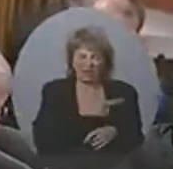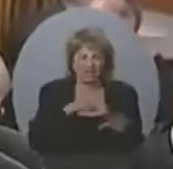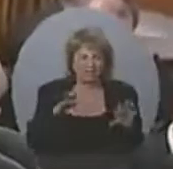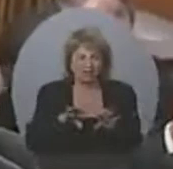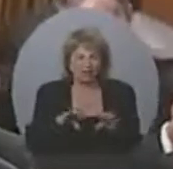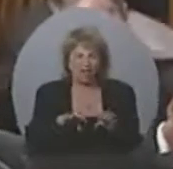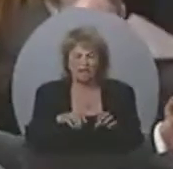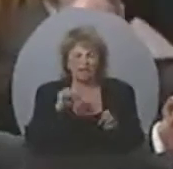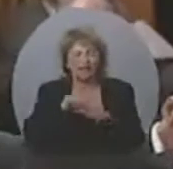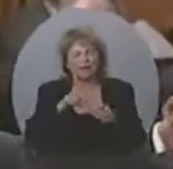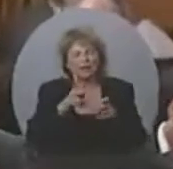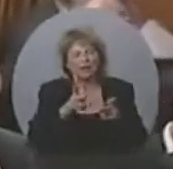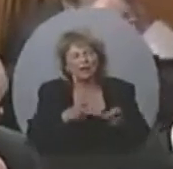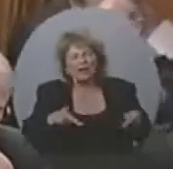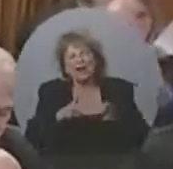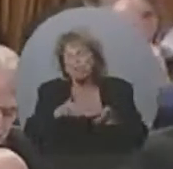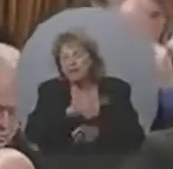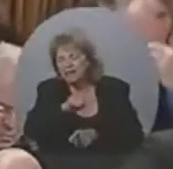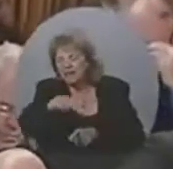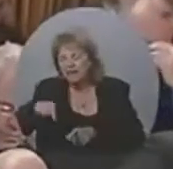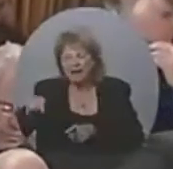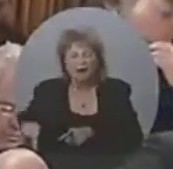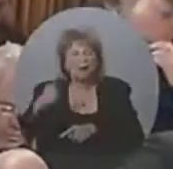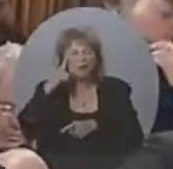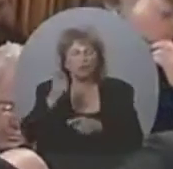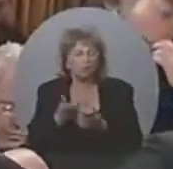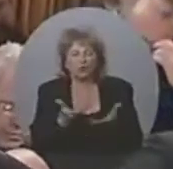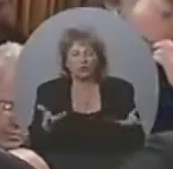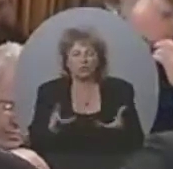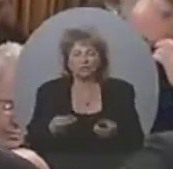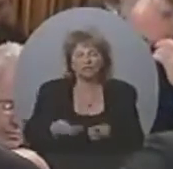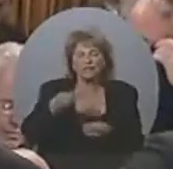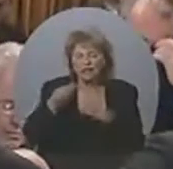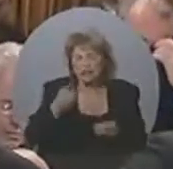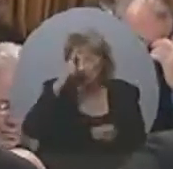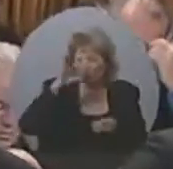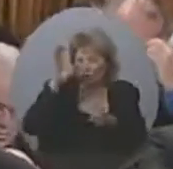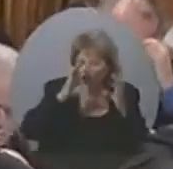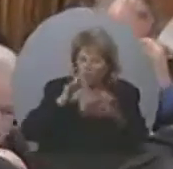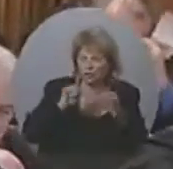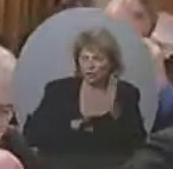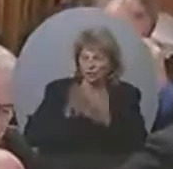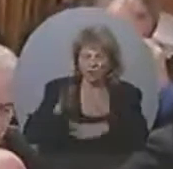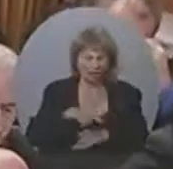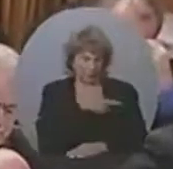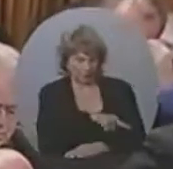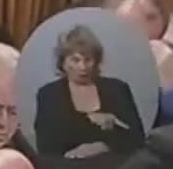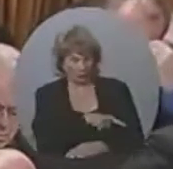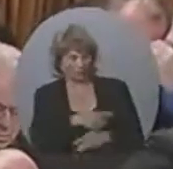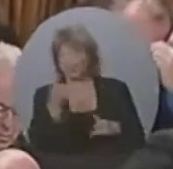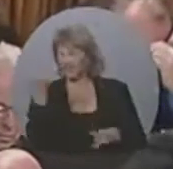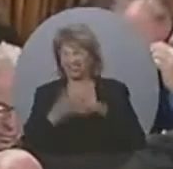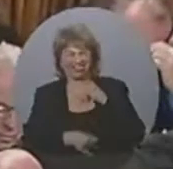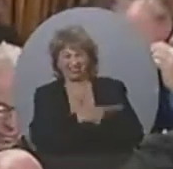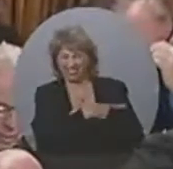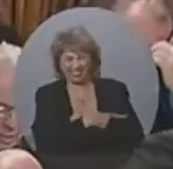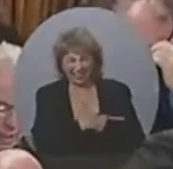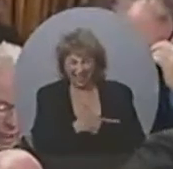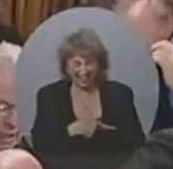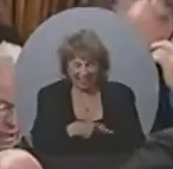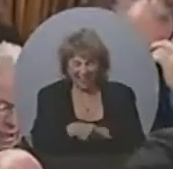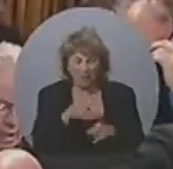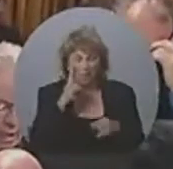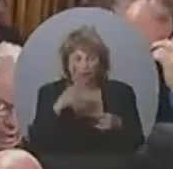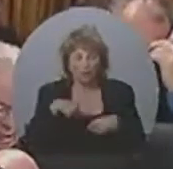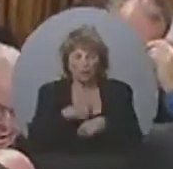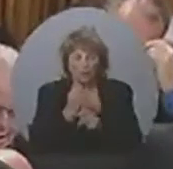pays industrialisés pour l'investissement public direct en recherche et développement. Ce gouvernement est parmi les derniers dans le nombre de brevets